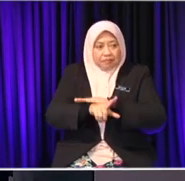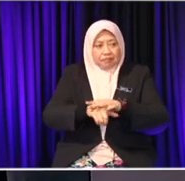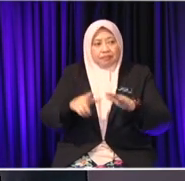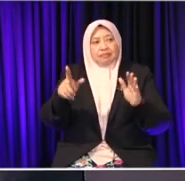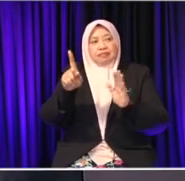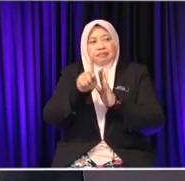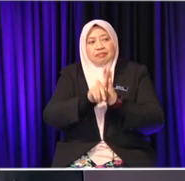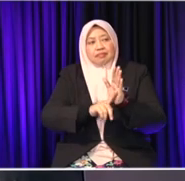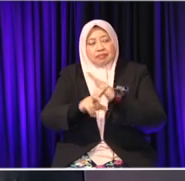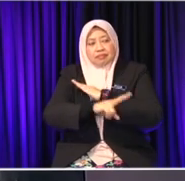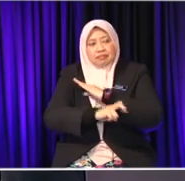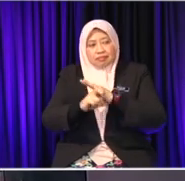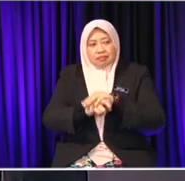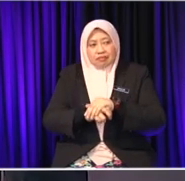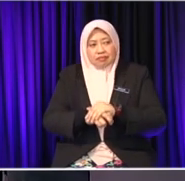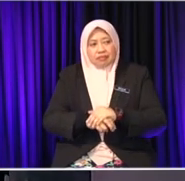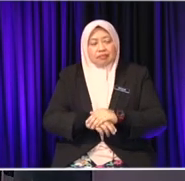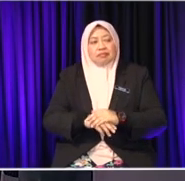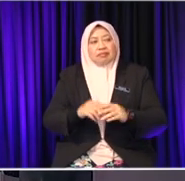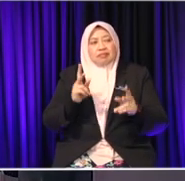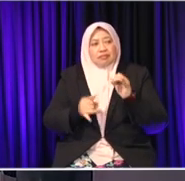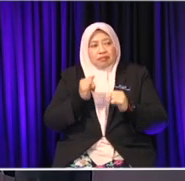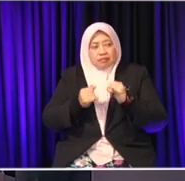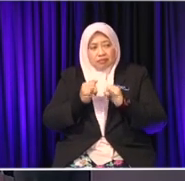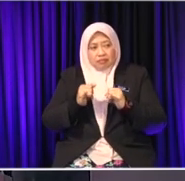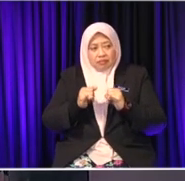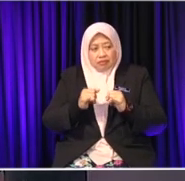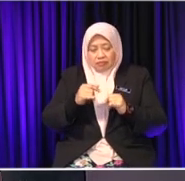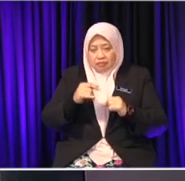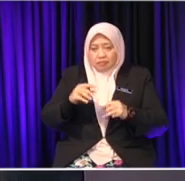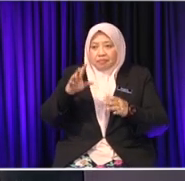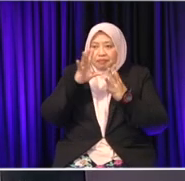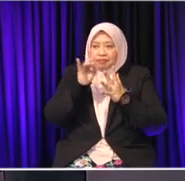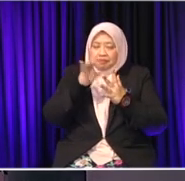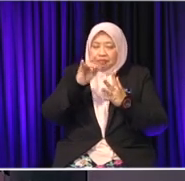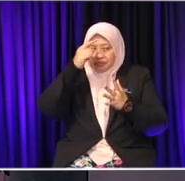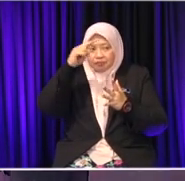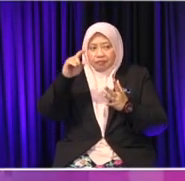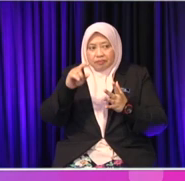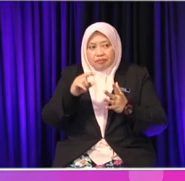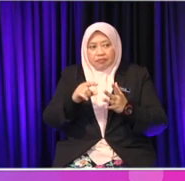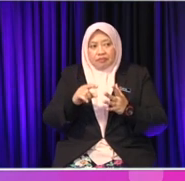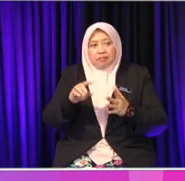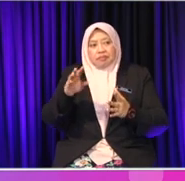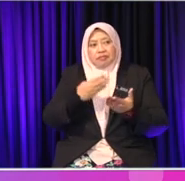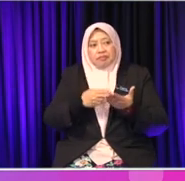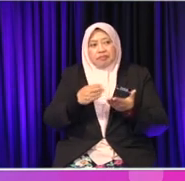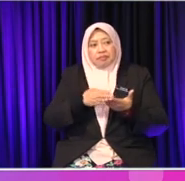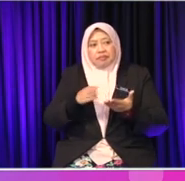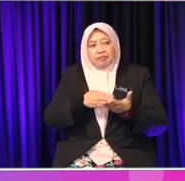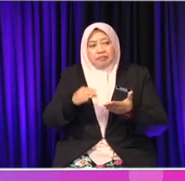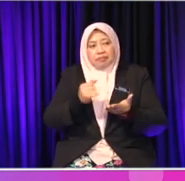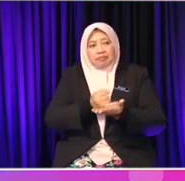jika Martino memilih untuk membeli insuran pihak ketiga kebakaran kecurian hitung